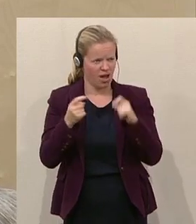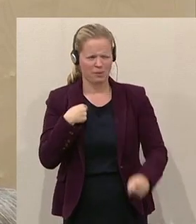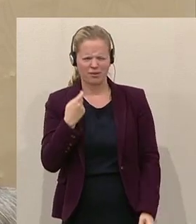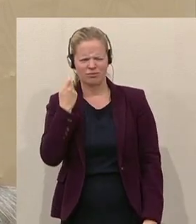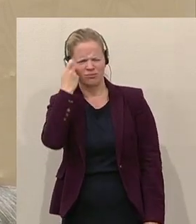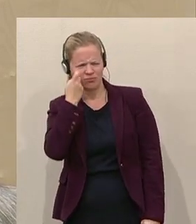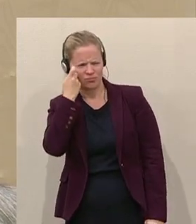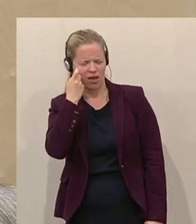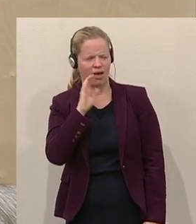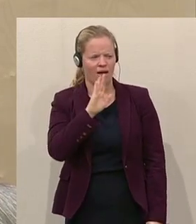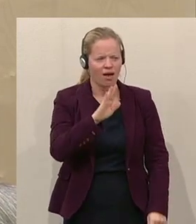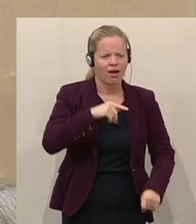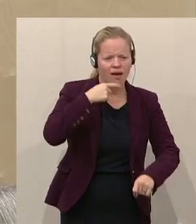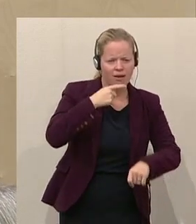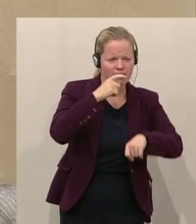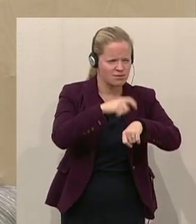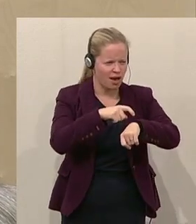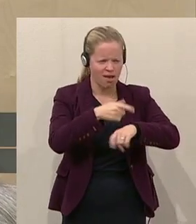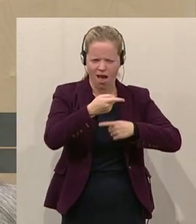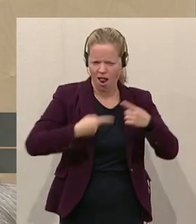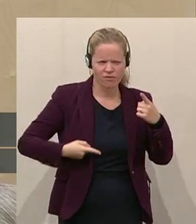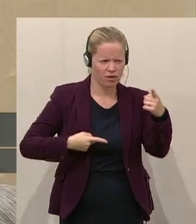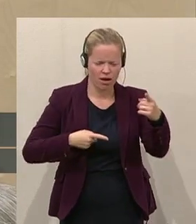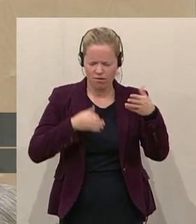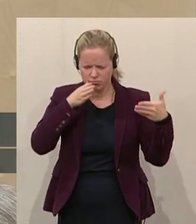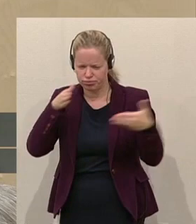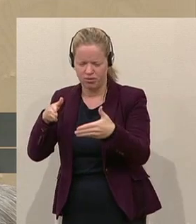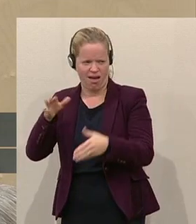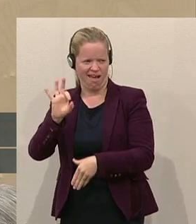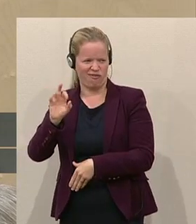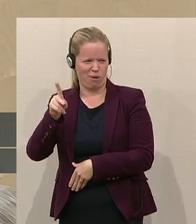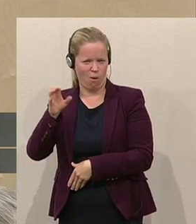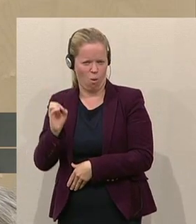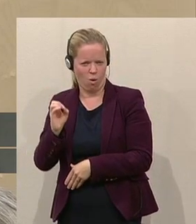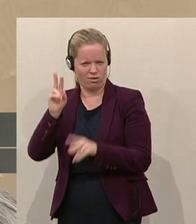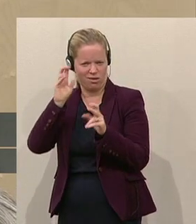Ihre wertvolle Redezeit gleich fast zur Hälfte darauf verwenden, sich mit der FPÖ zu beschäftigen. Das ist nur so am Rande.